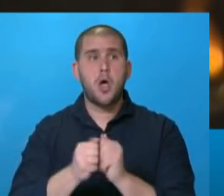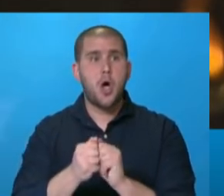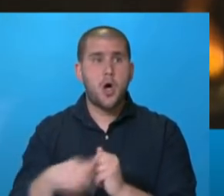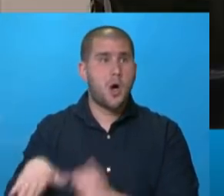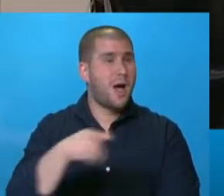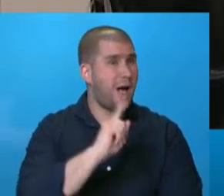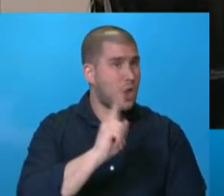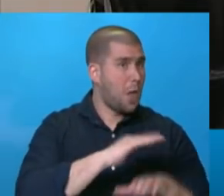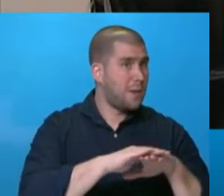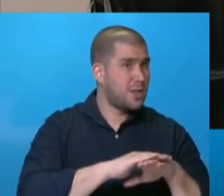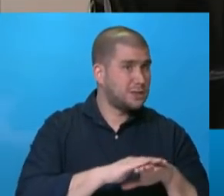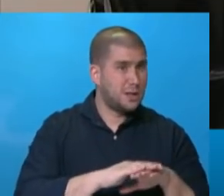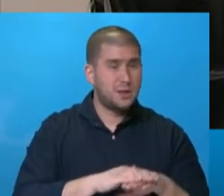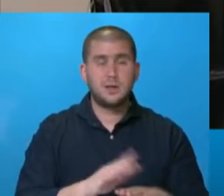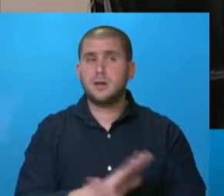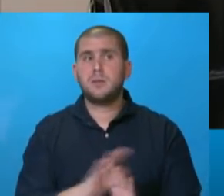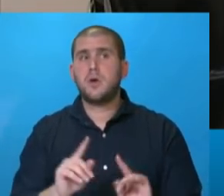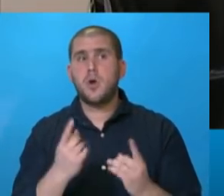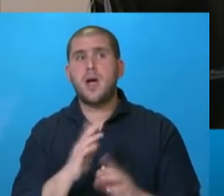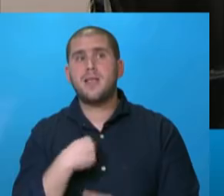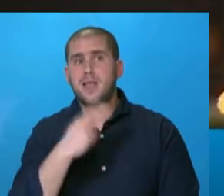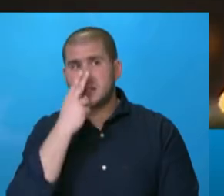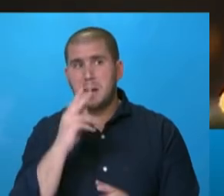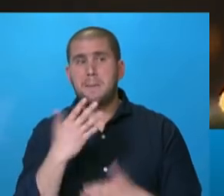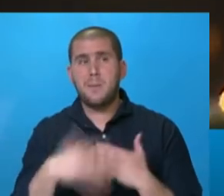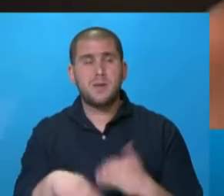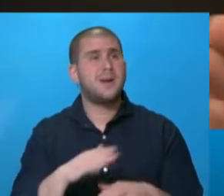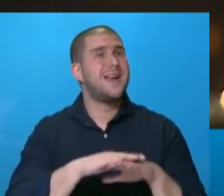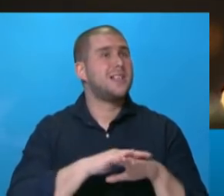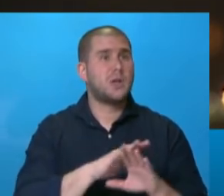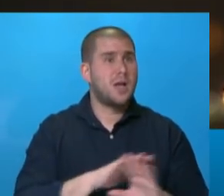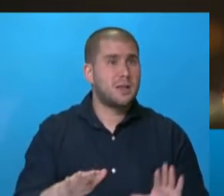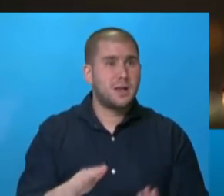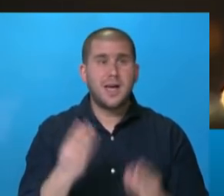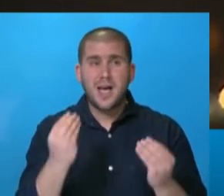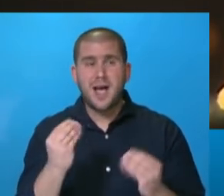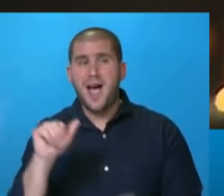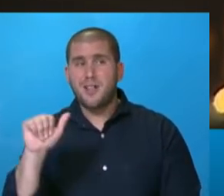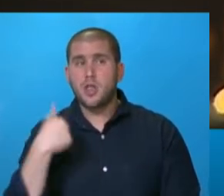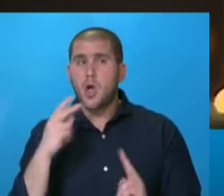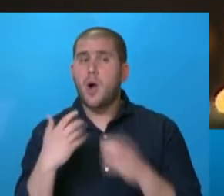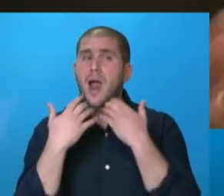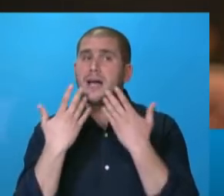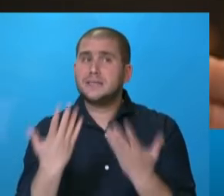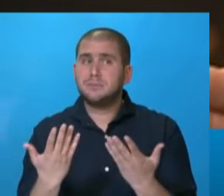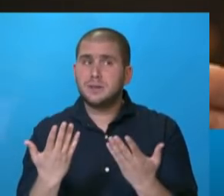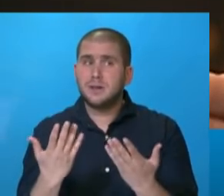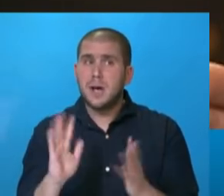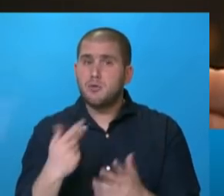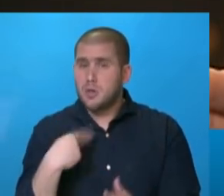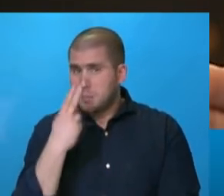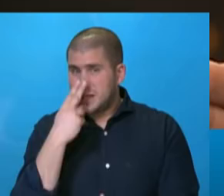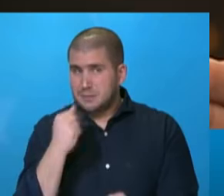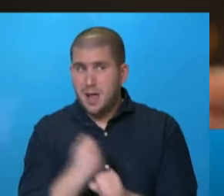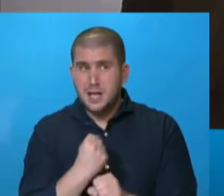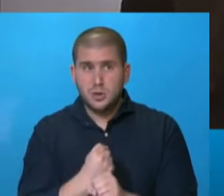any so other, no apology for how you've any handled other this. Form of life. And I'll try one more time. No, no hang apology. On a minute, Andrew. Can I explain what we're trying to